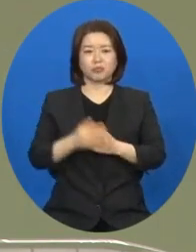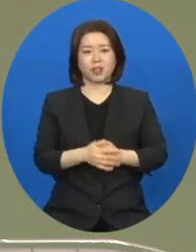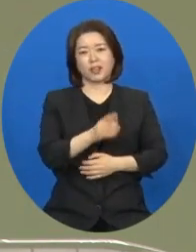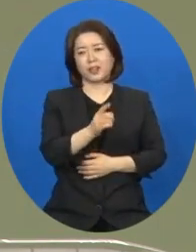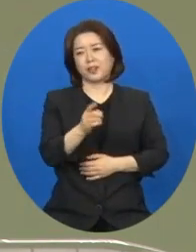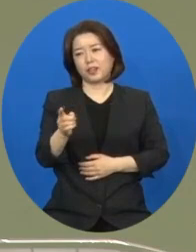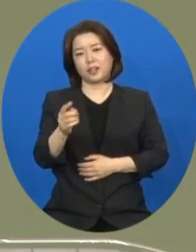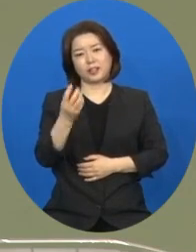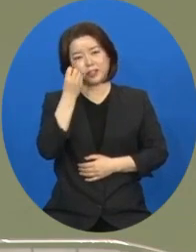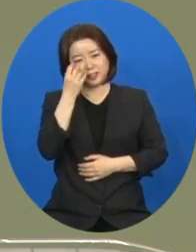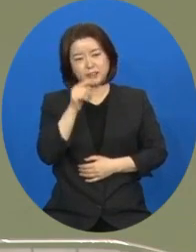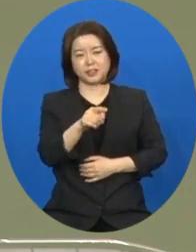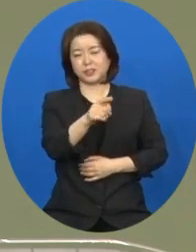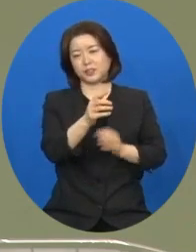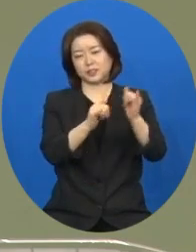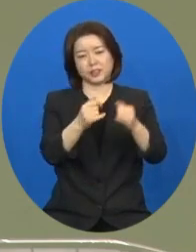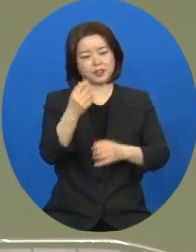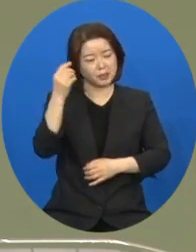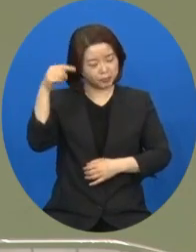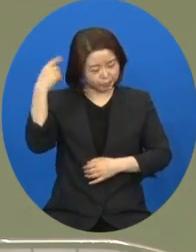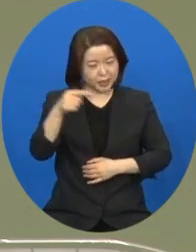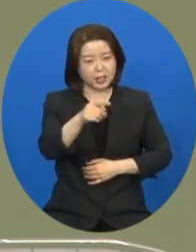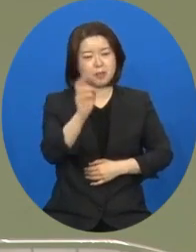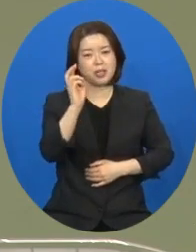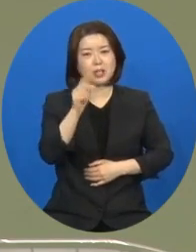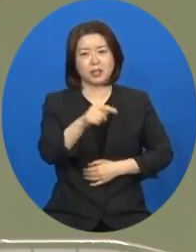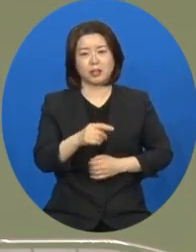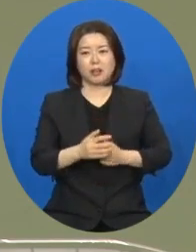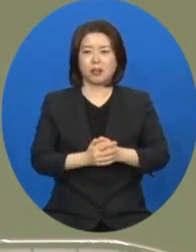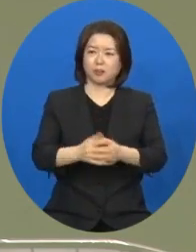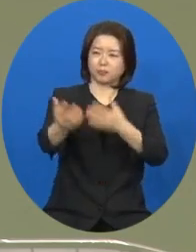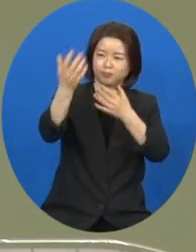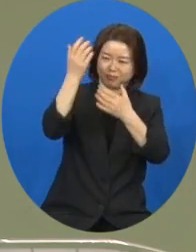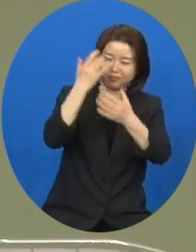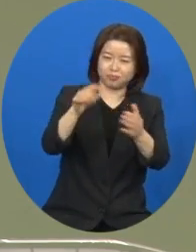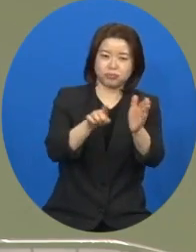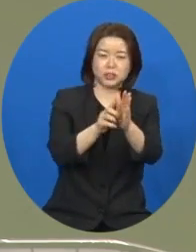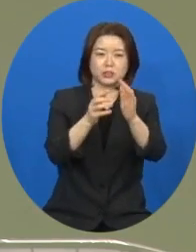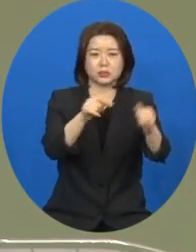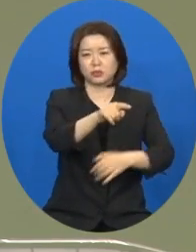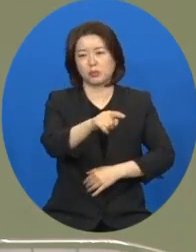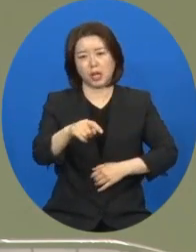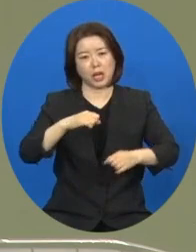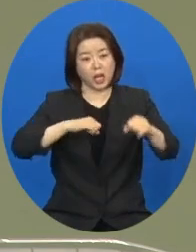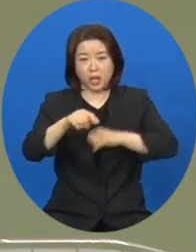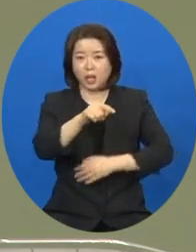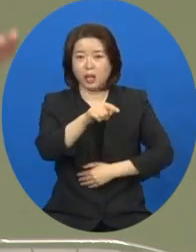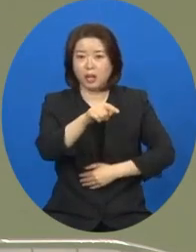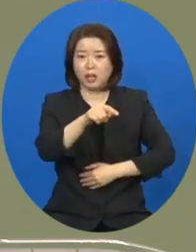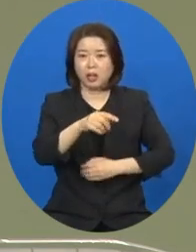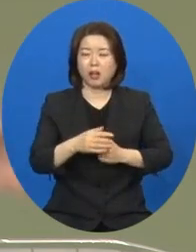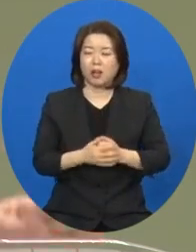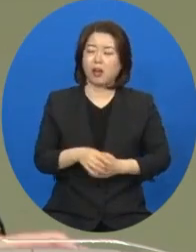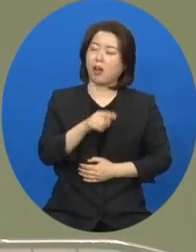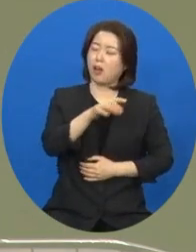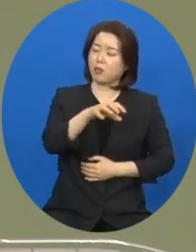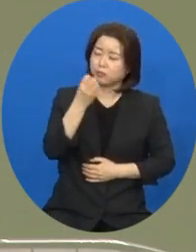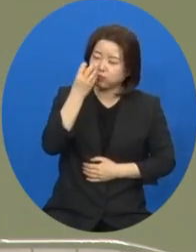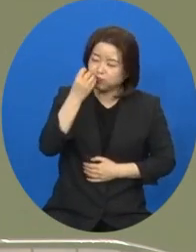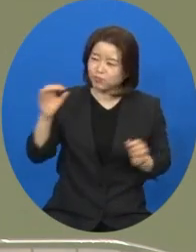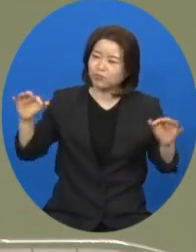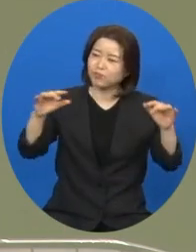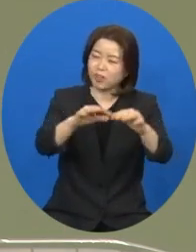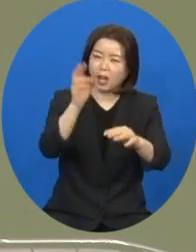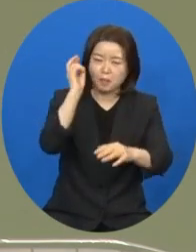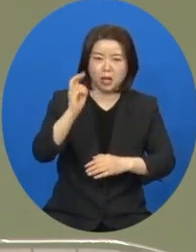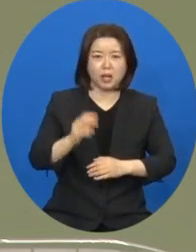일이다. 저 사람들 미쳤나 봐. 야, 저 어떻게 저렇게 광신도처럼 저러나. 여기는 진짜 이상한 사람들만 모였나